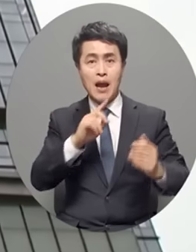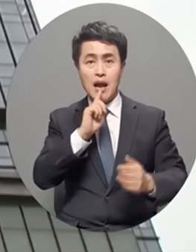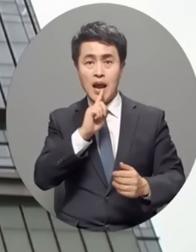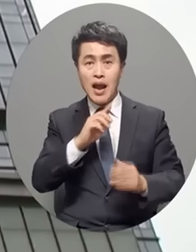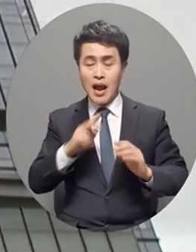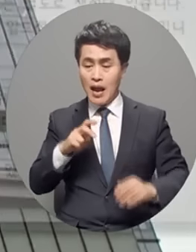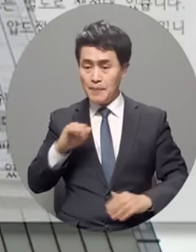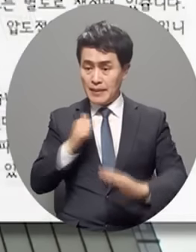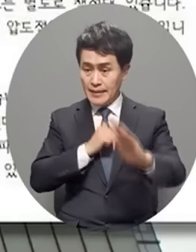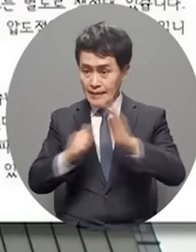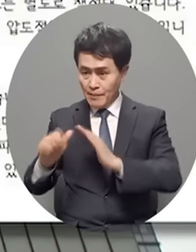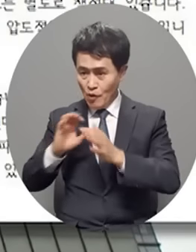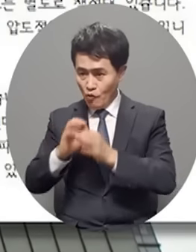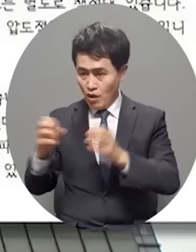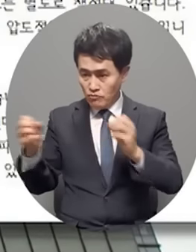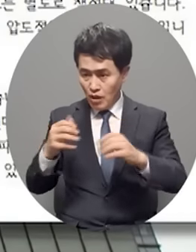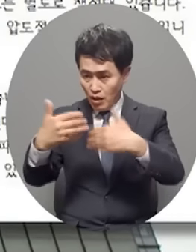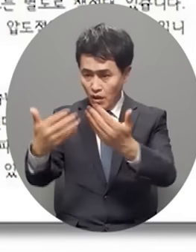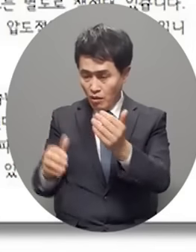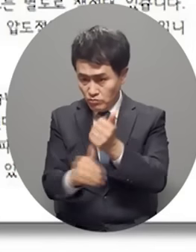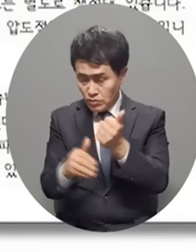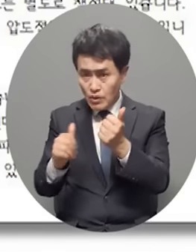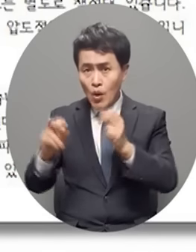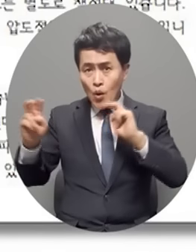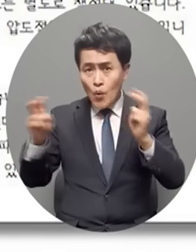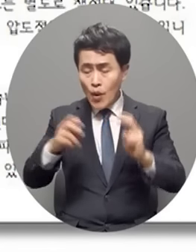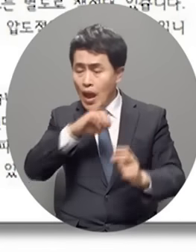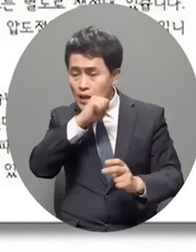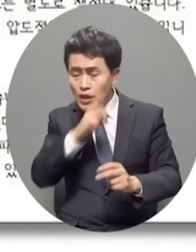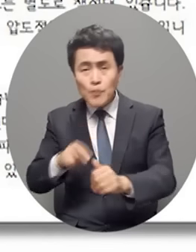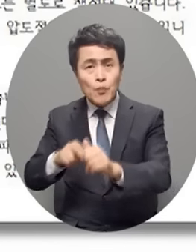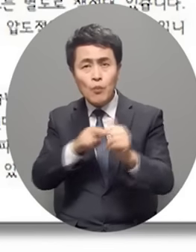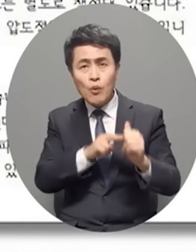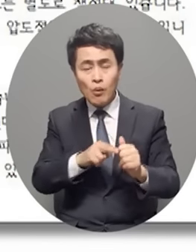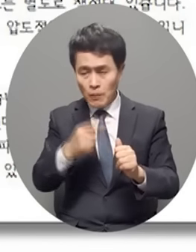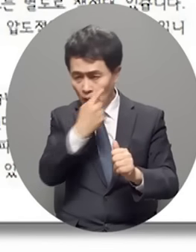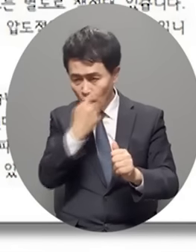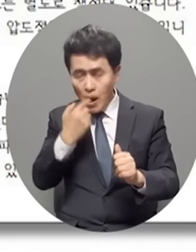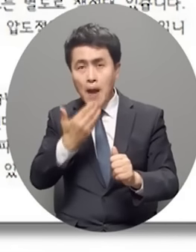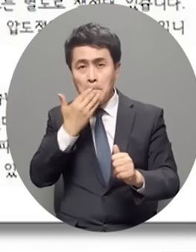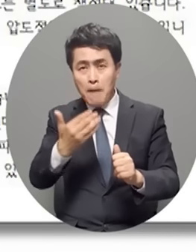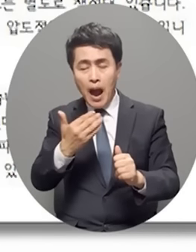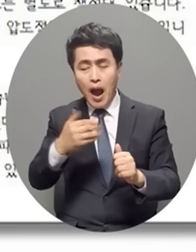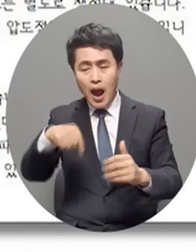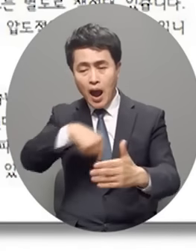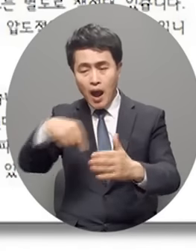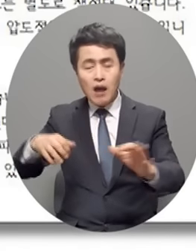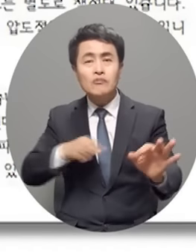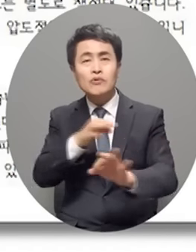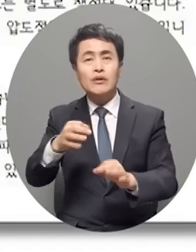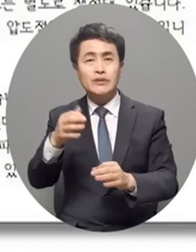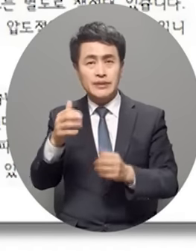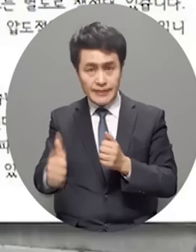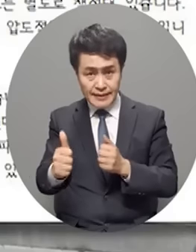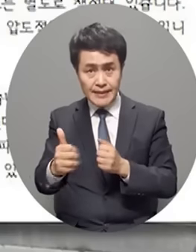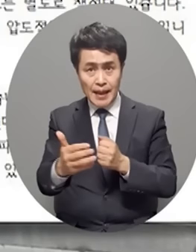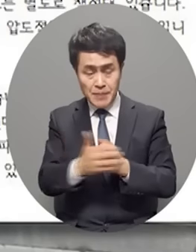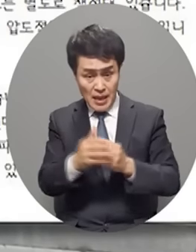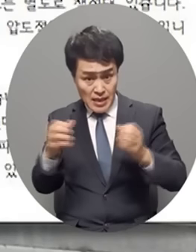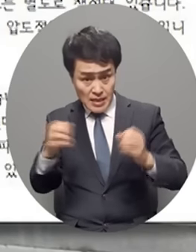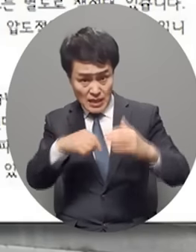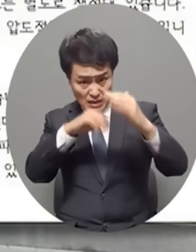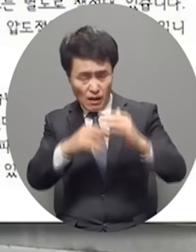민 대표와 관련 대화를 나눈 부대표는 회사의 재무 정보를 모두 확인할 수 있는 핵심 경영진이라며 이 대화를